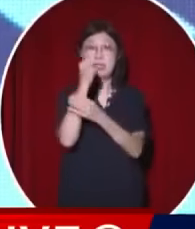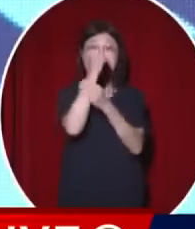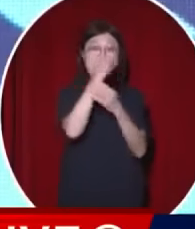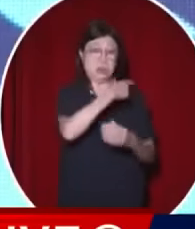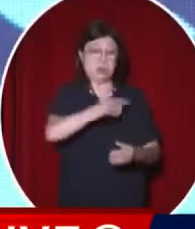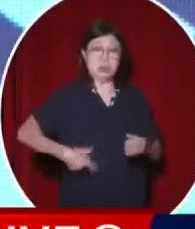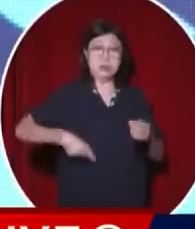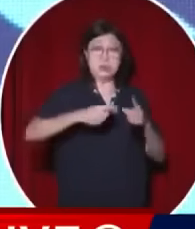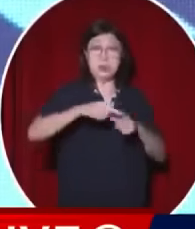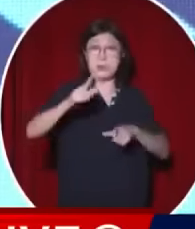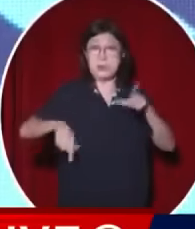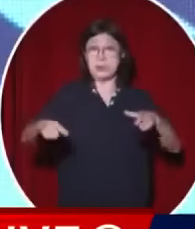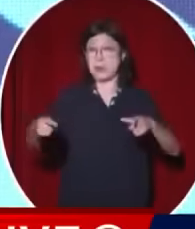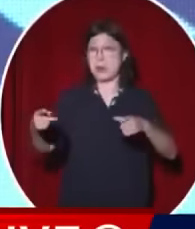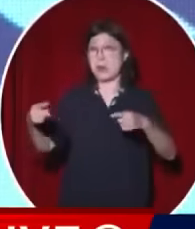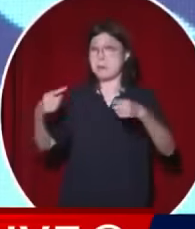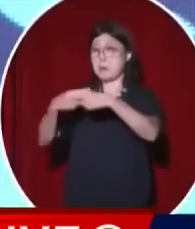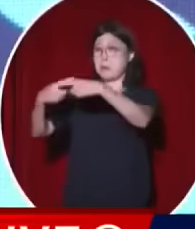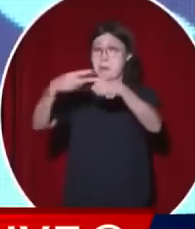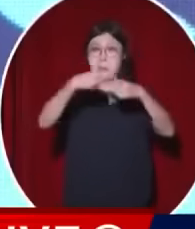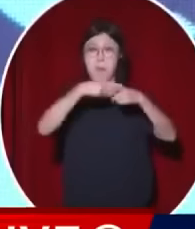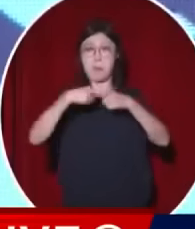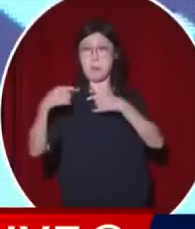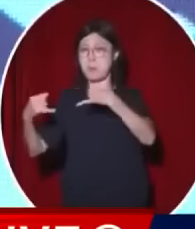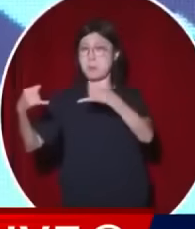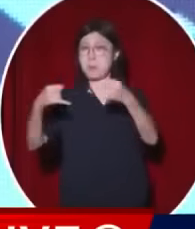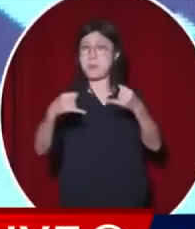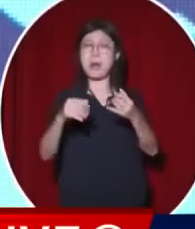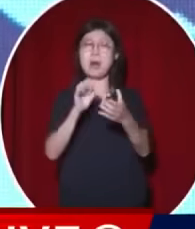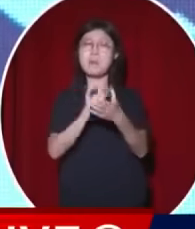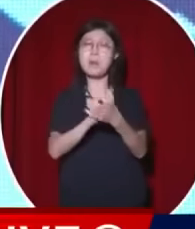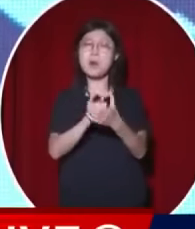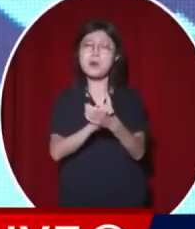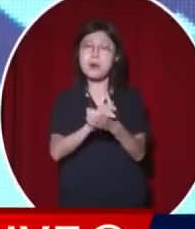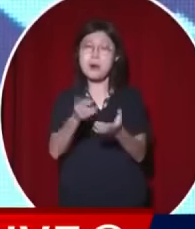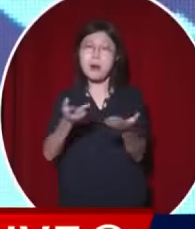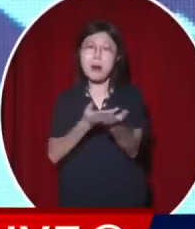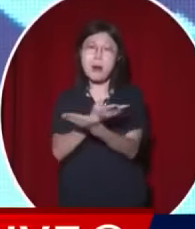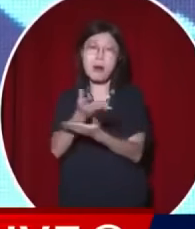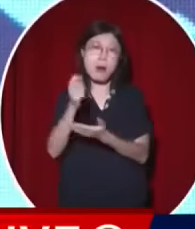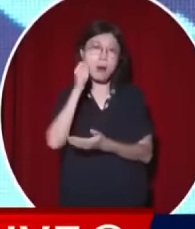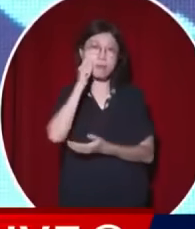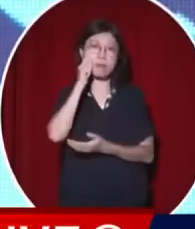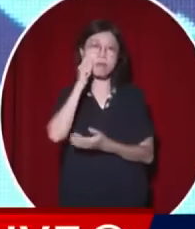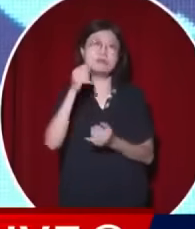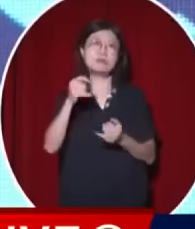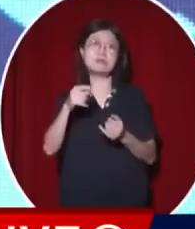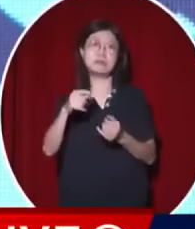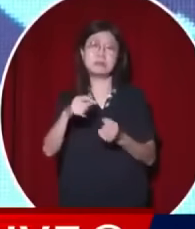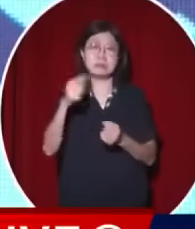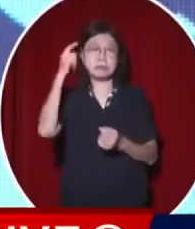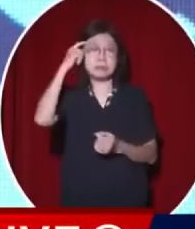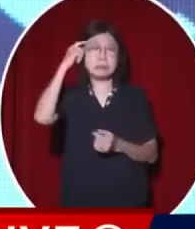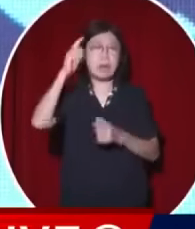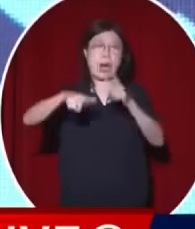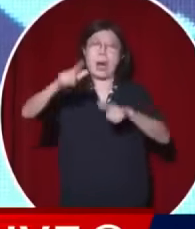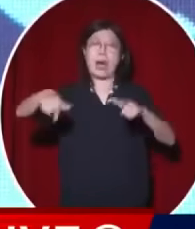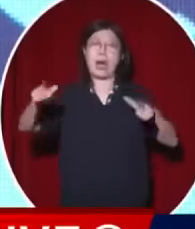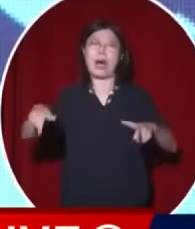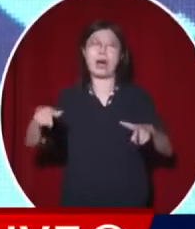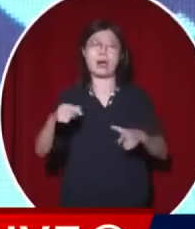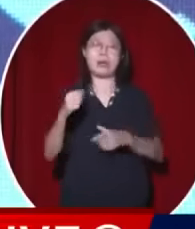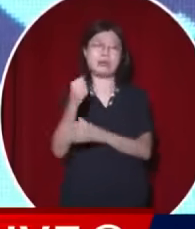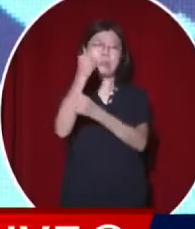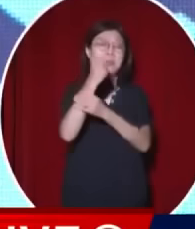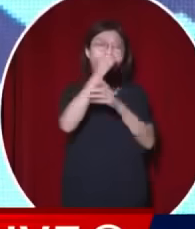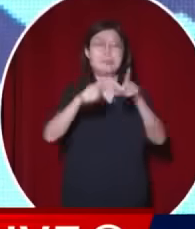彼此放话攻击，最后连朋友都做不成，真的没有那个必要。